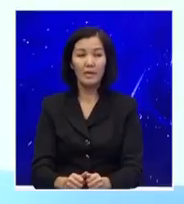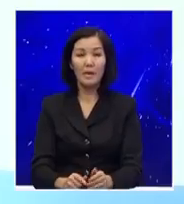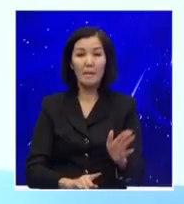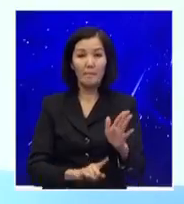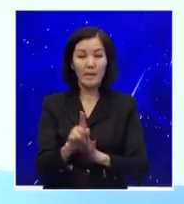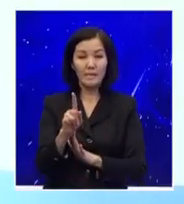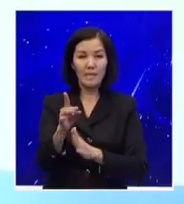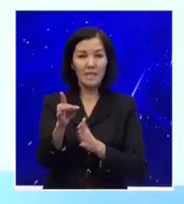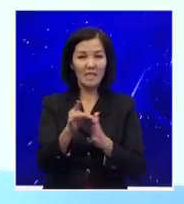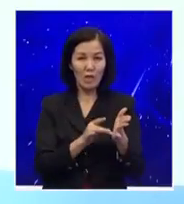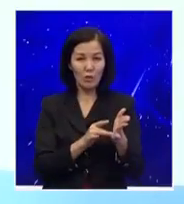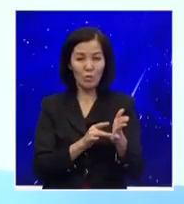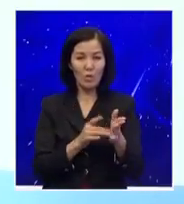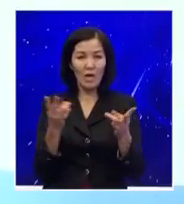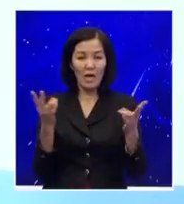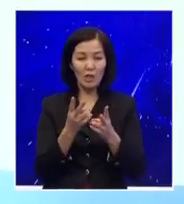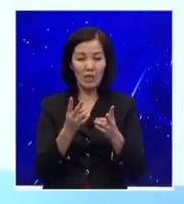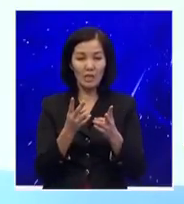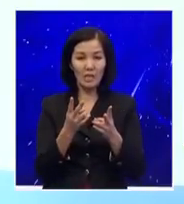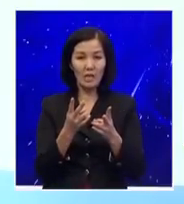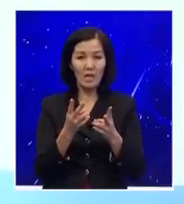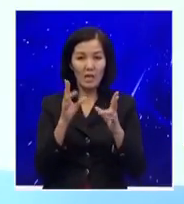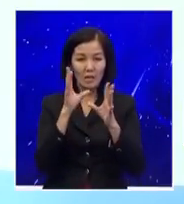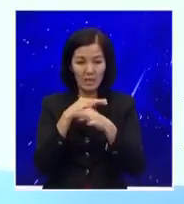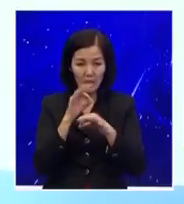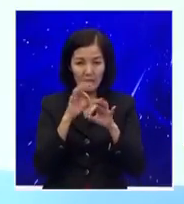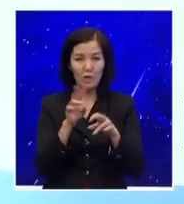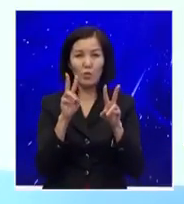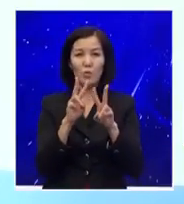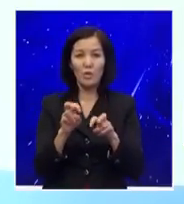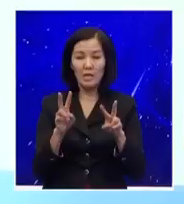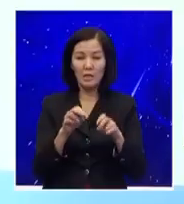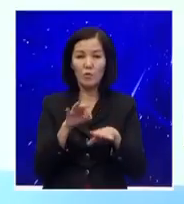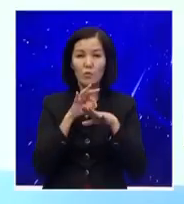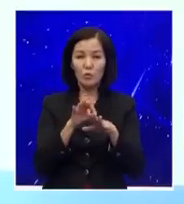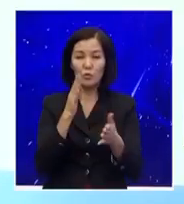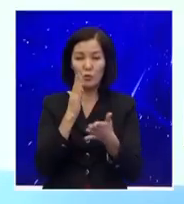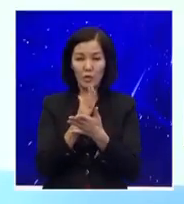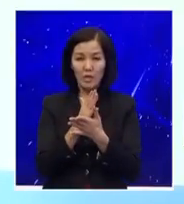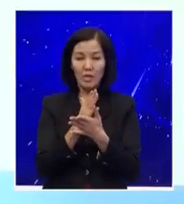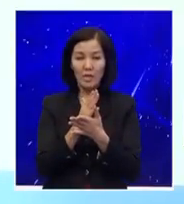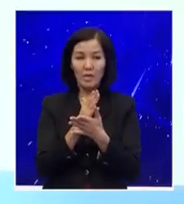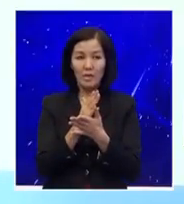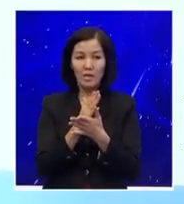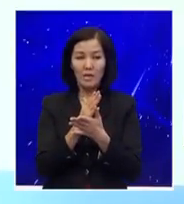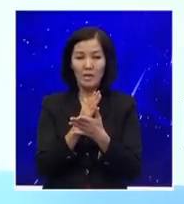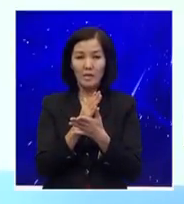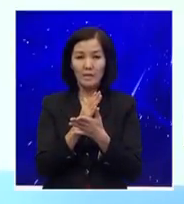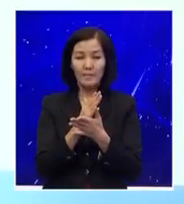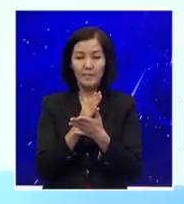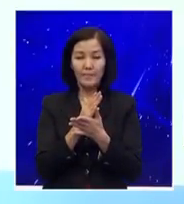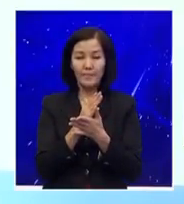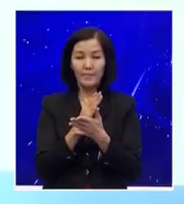кезде бірден бүкіл қажетті лабораторлы және инструменталды әдістермен жағдай толығымен